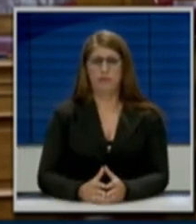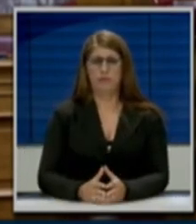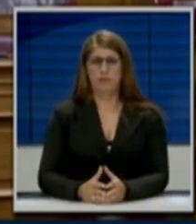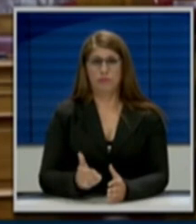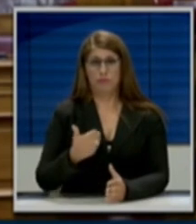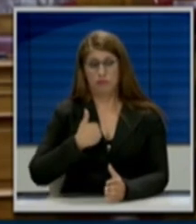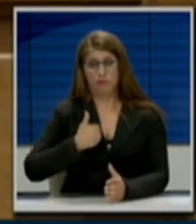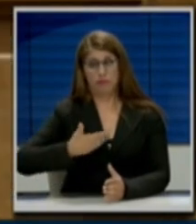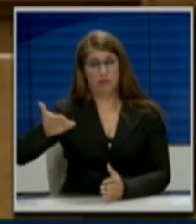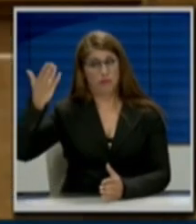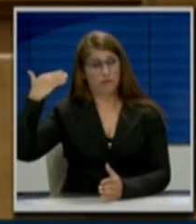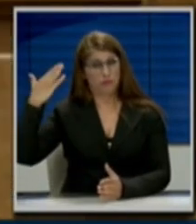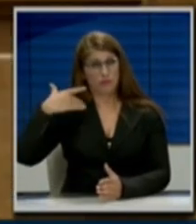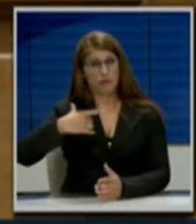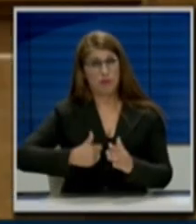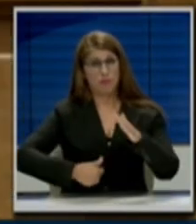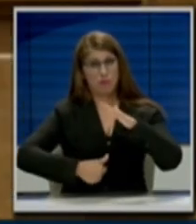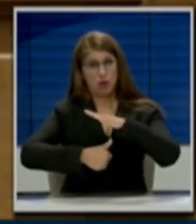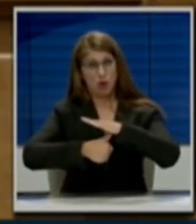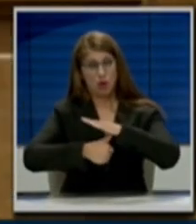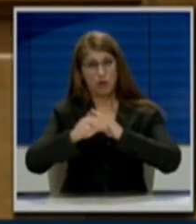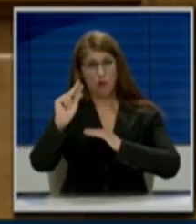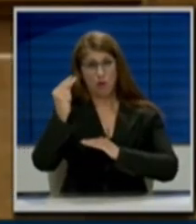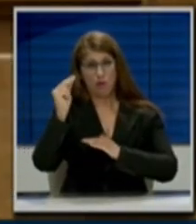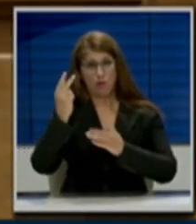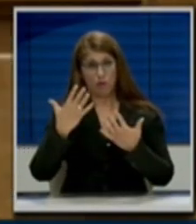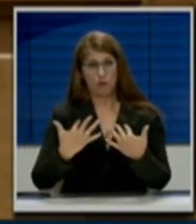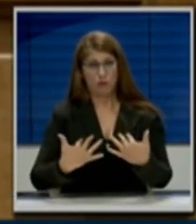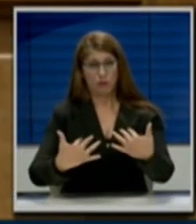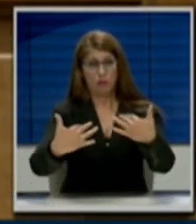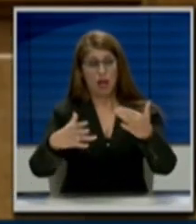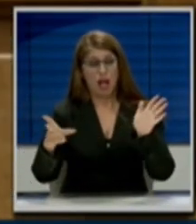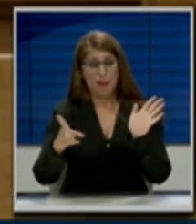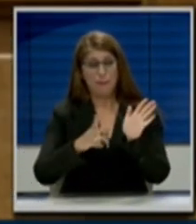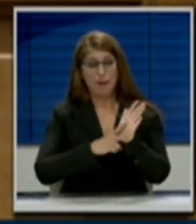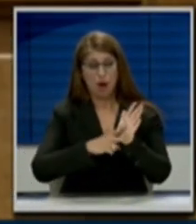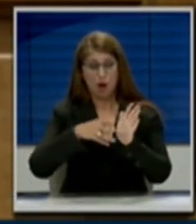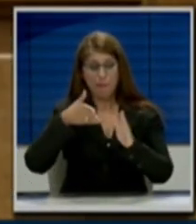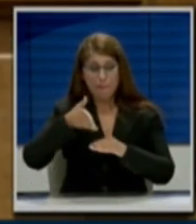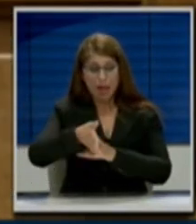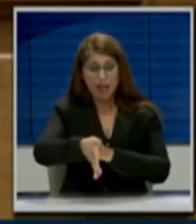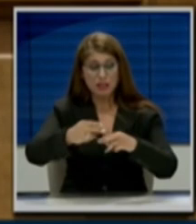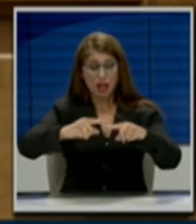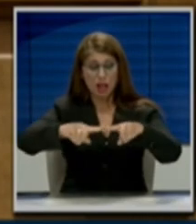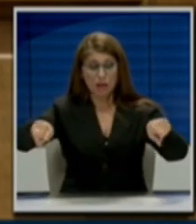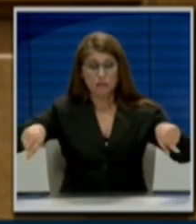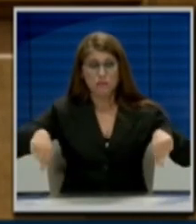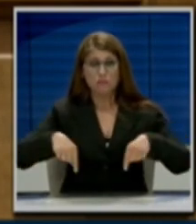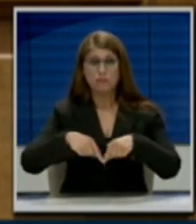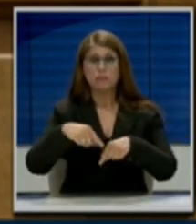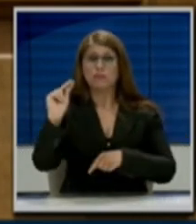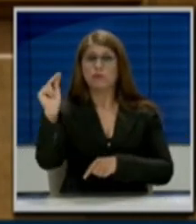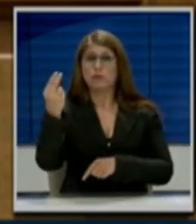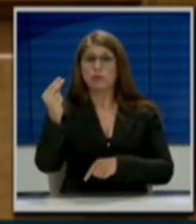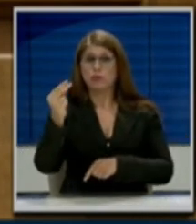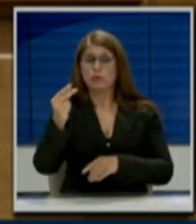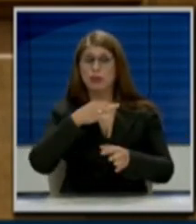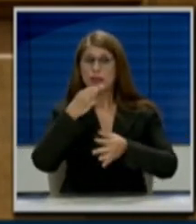της Βουλής είχα απαγορεύσει να διατυπώνονται μέσα στο κοινοβούλιο